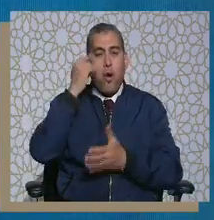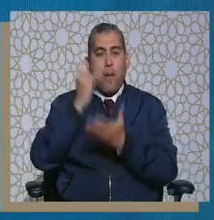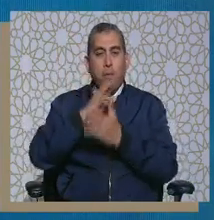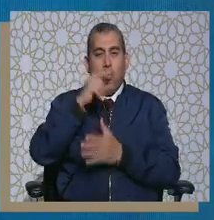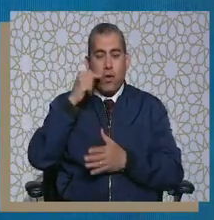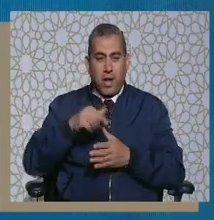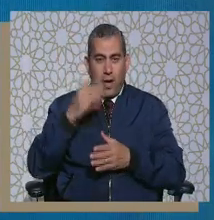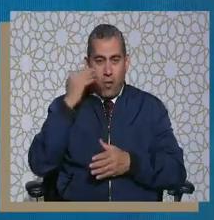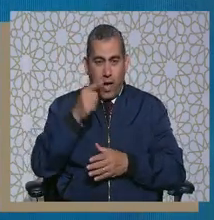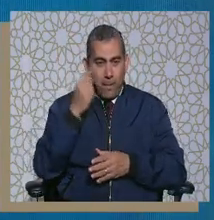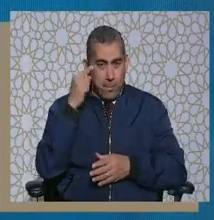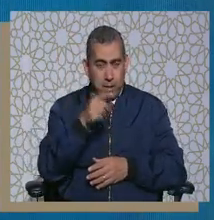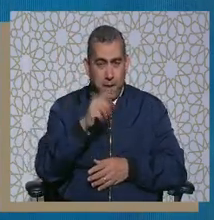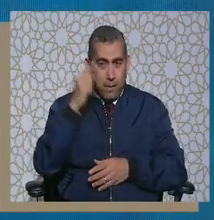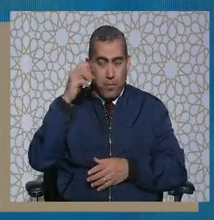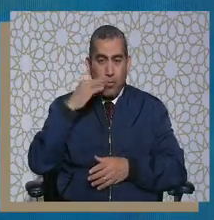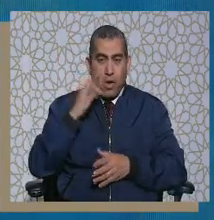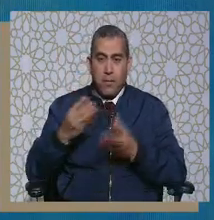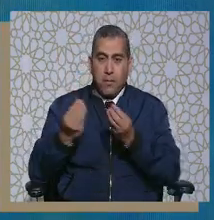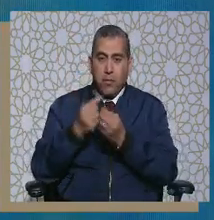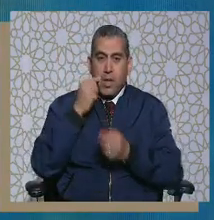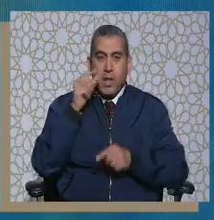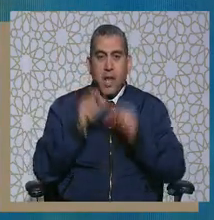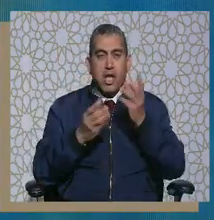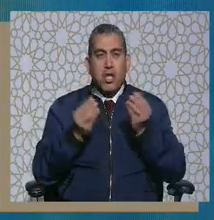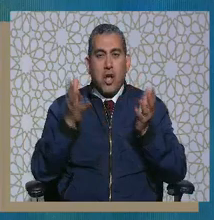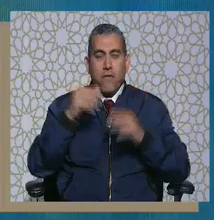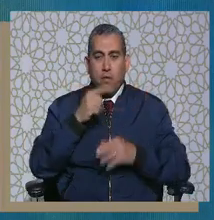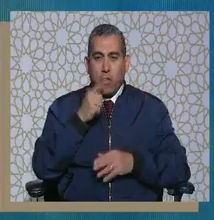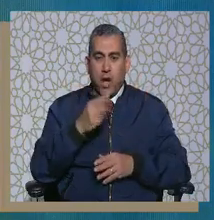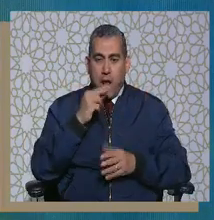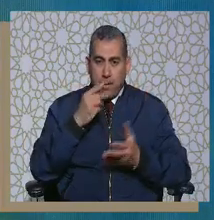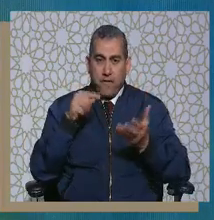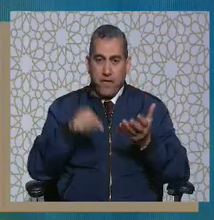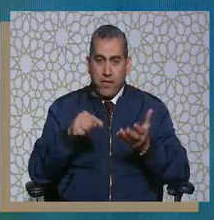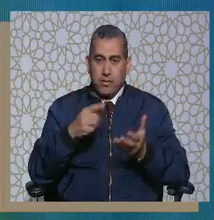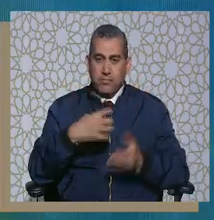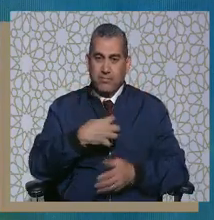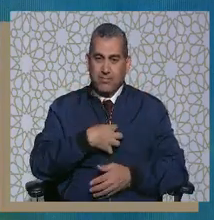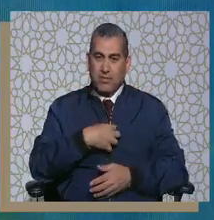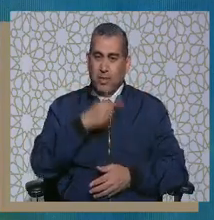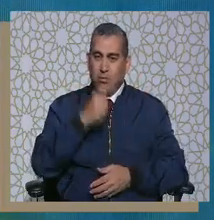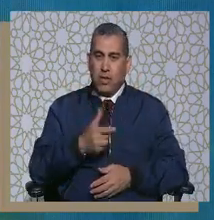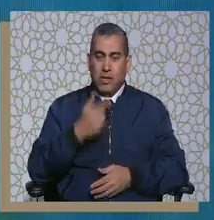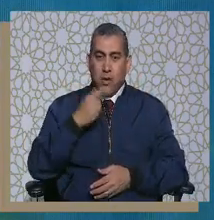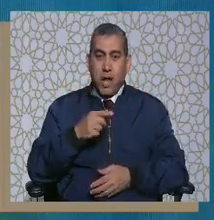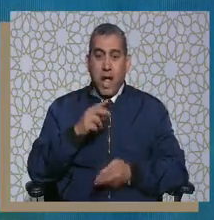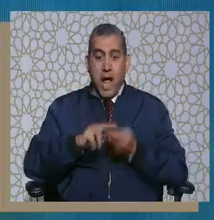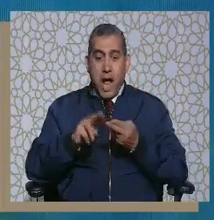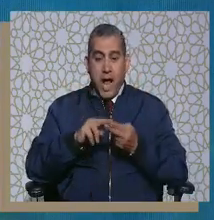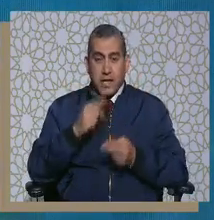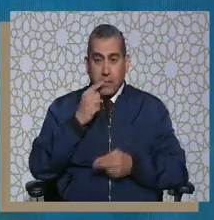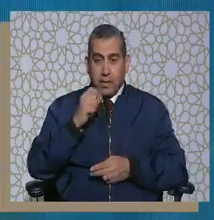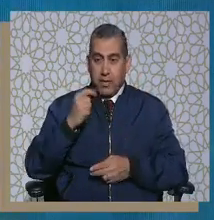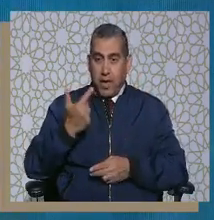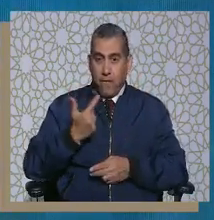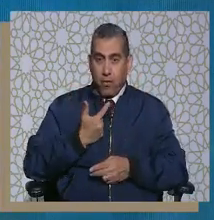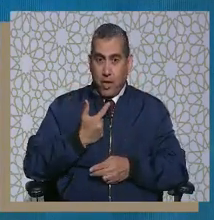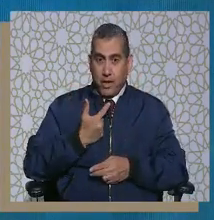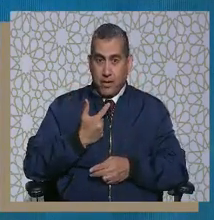مولاك بيقابل لنا ناس كتيره يقولوا الكلام ده اللي هيعيش بسلام التفويض